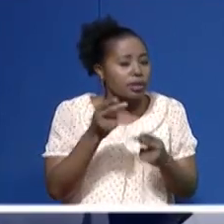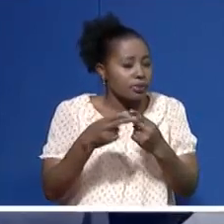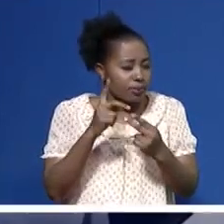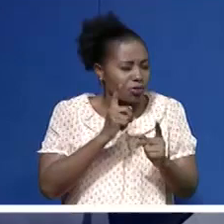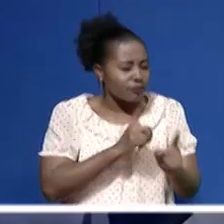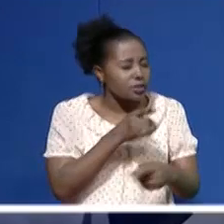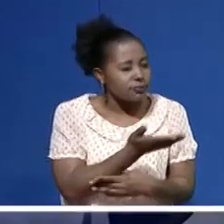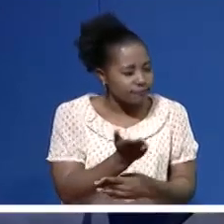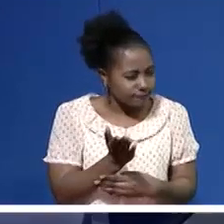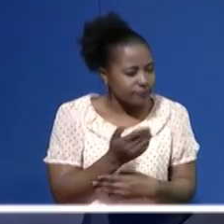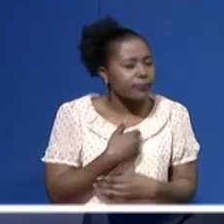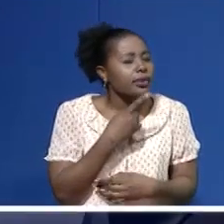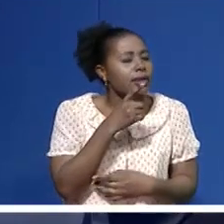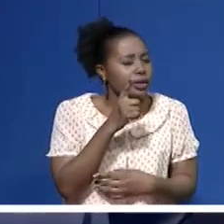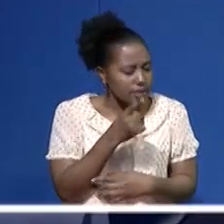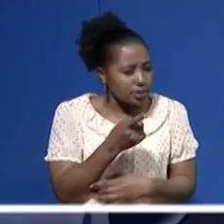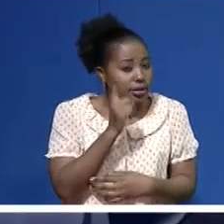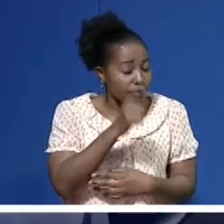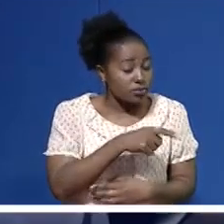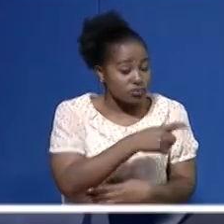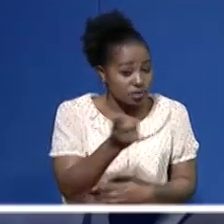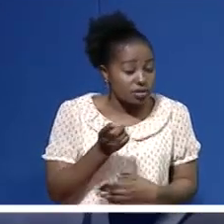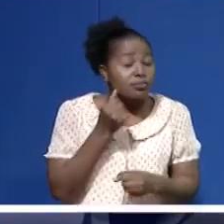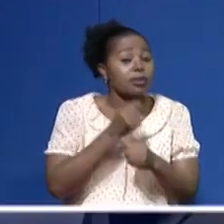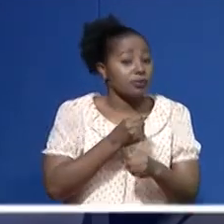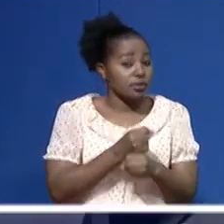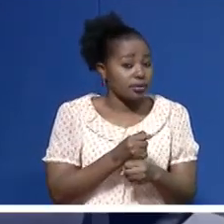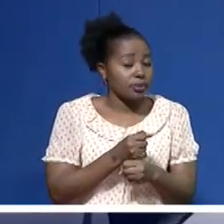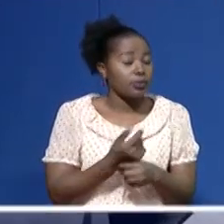hili. Ni nini hasa ambacho mnafanya?